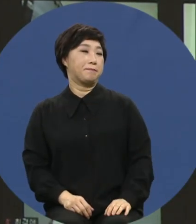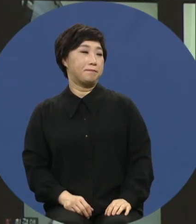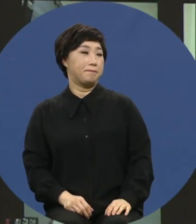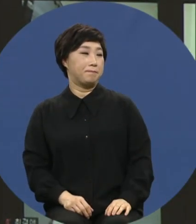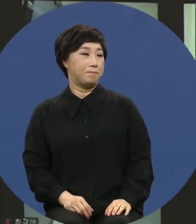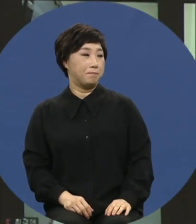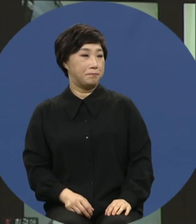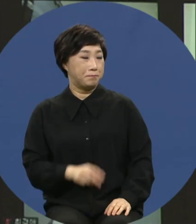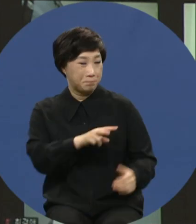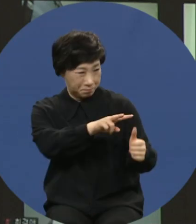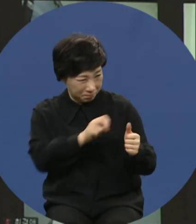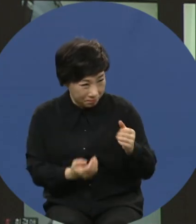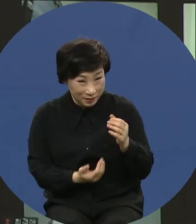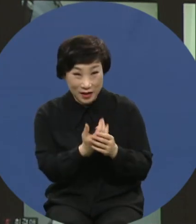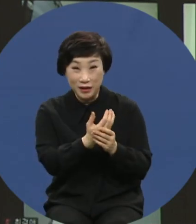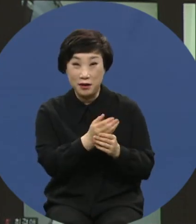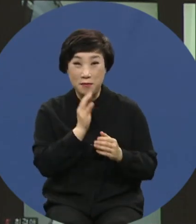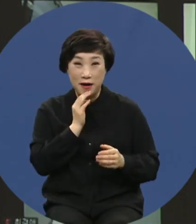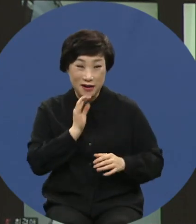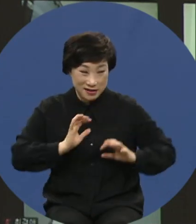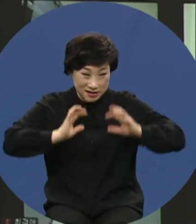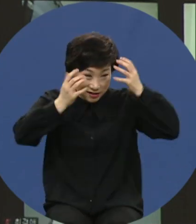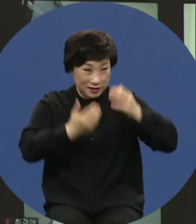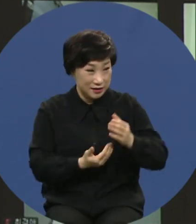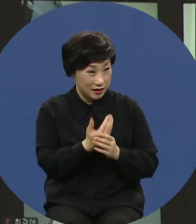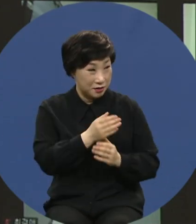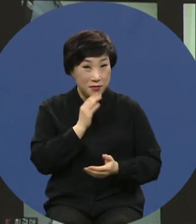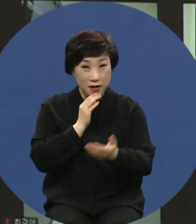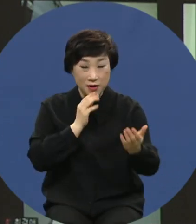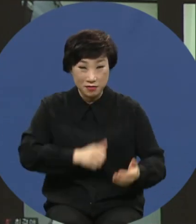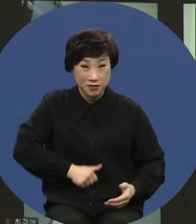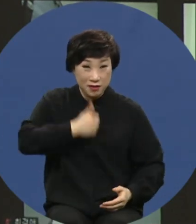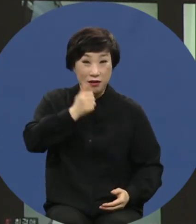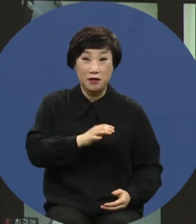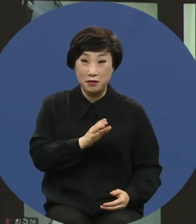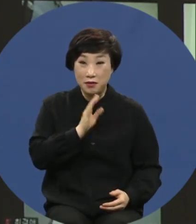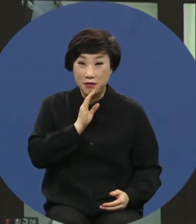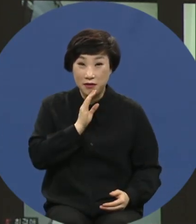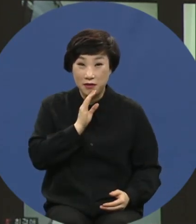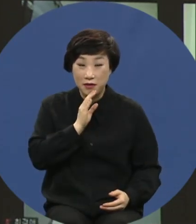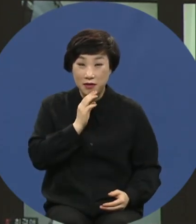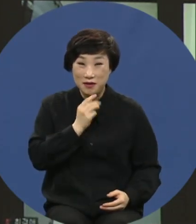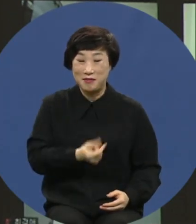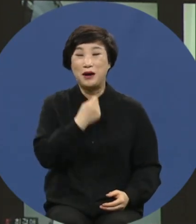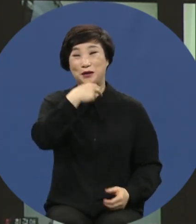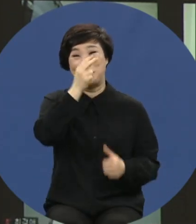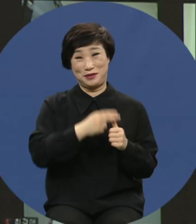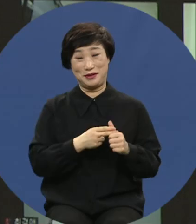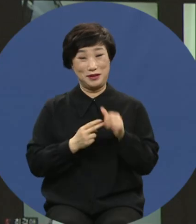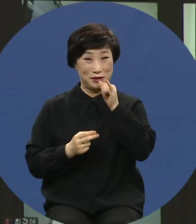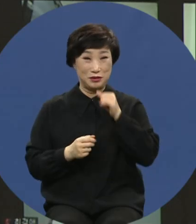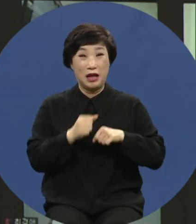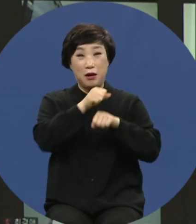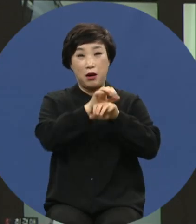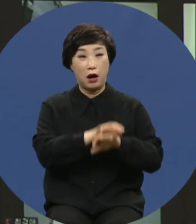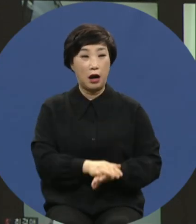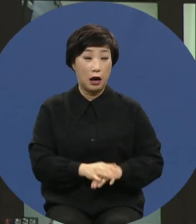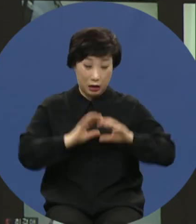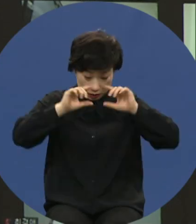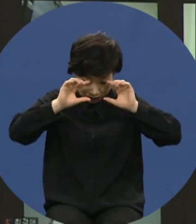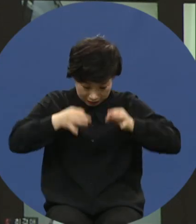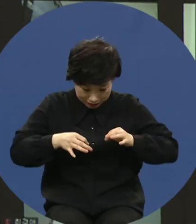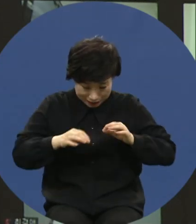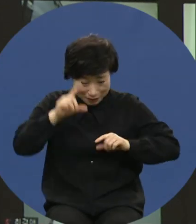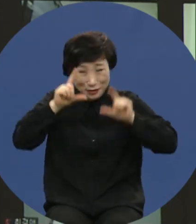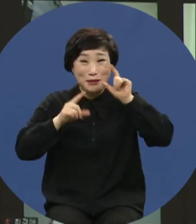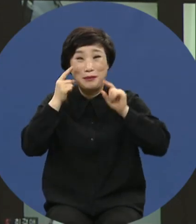딱 미움이 나오고 혈기가 나오고, 우리는 바로 도전을 받고 무너지는 것을 듣다 보면